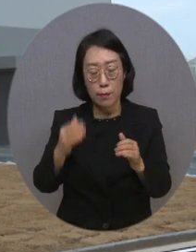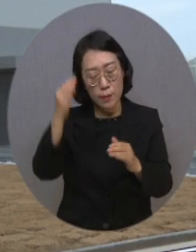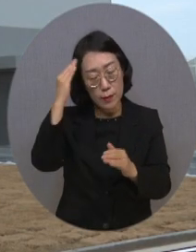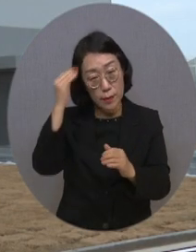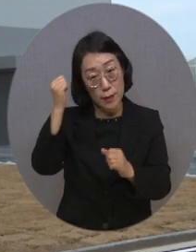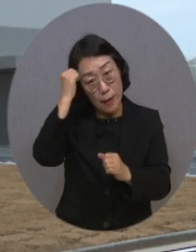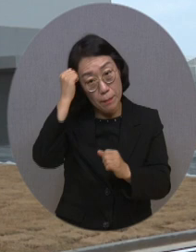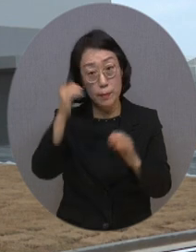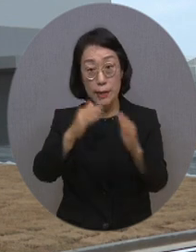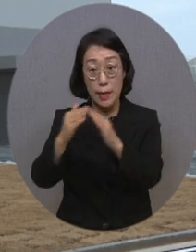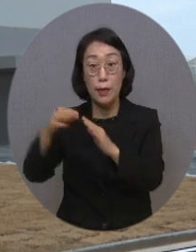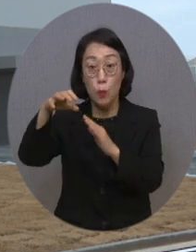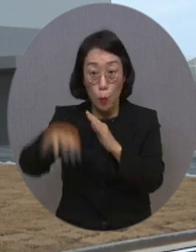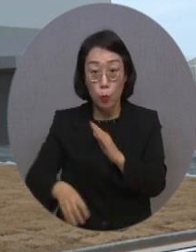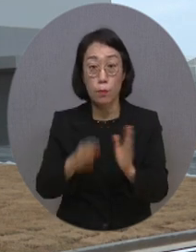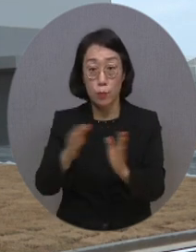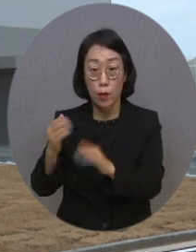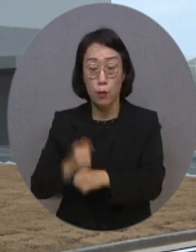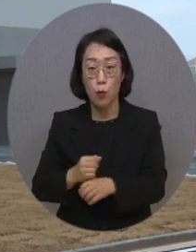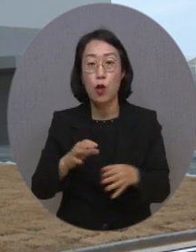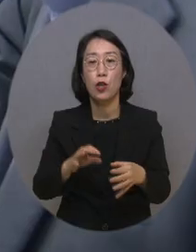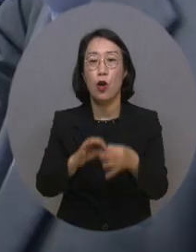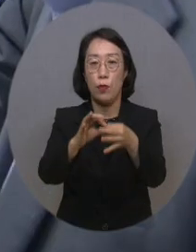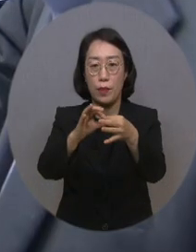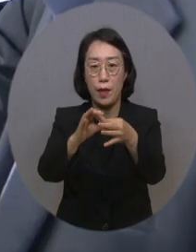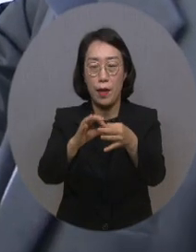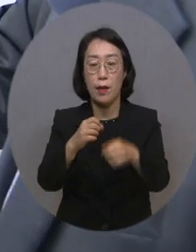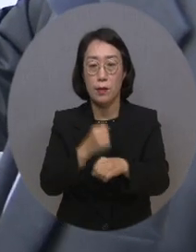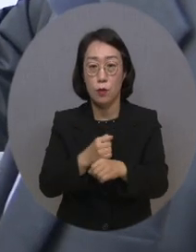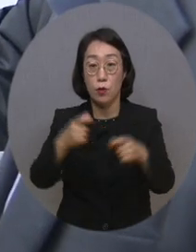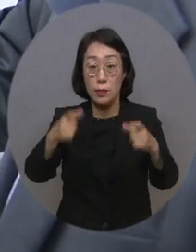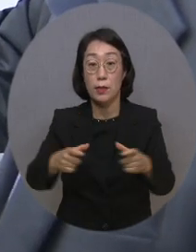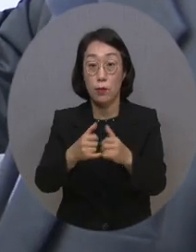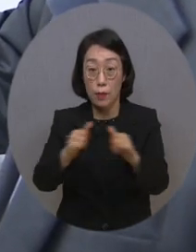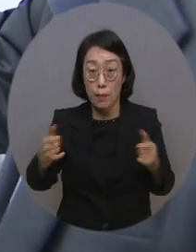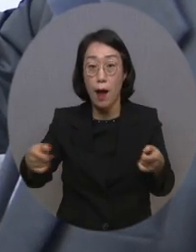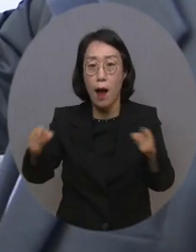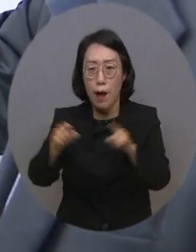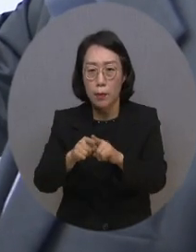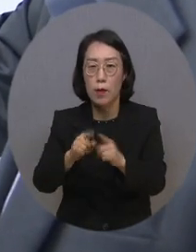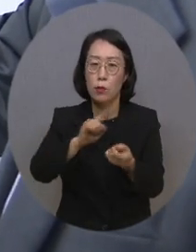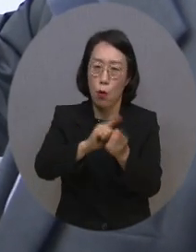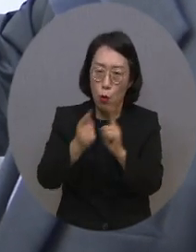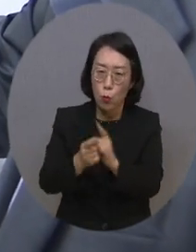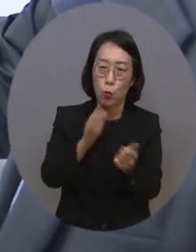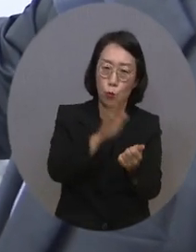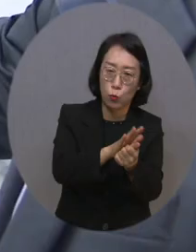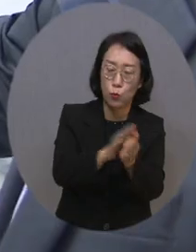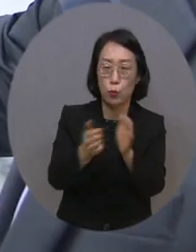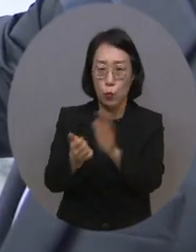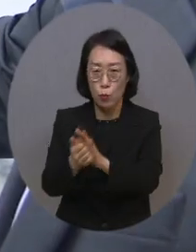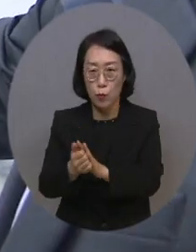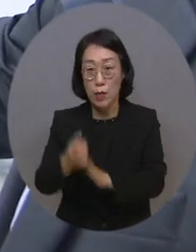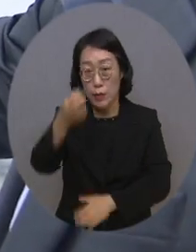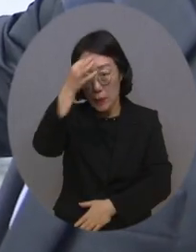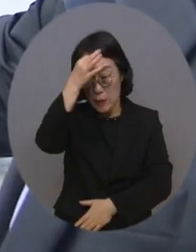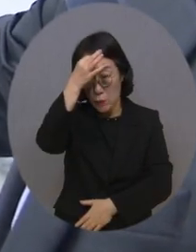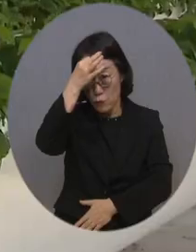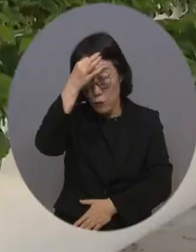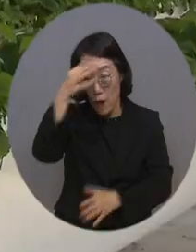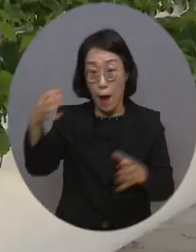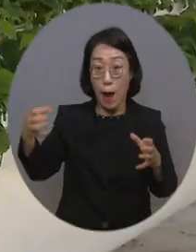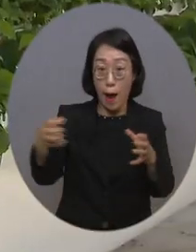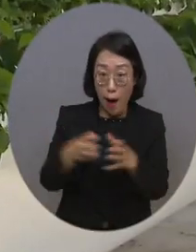조성하고 주민참여 임대영팜도 연계 추진해 지역민과 함께 상생해 나갈 계획이라 첨단 기술의 접목으로